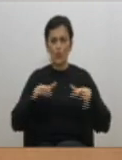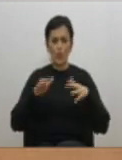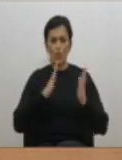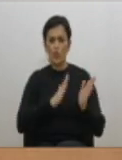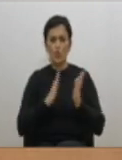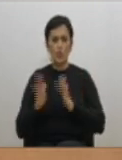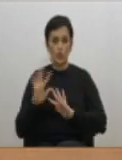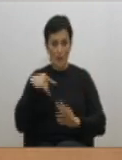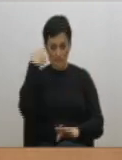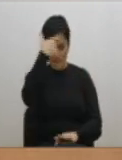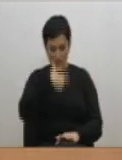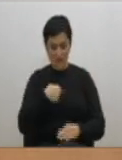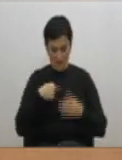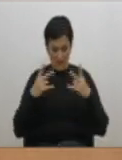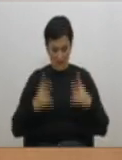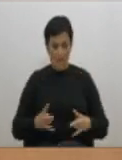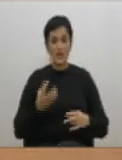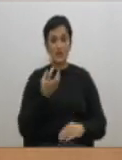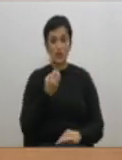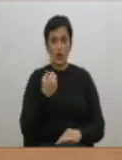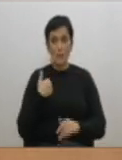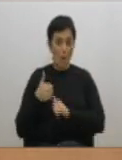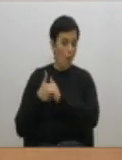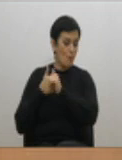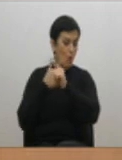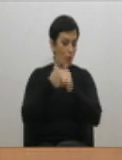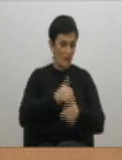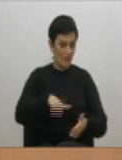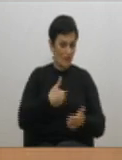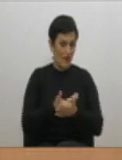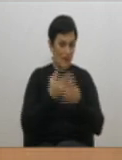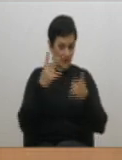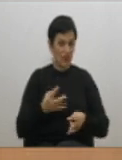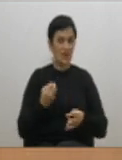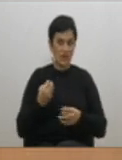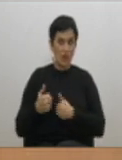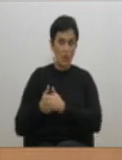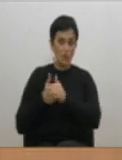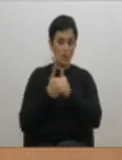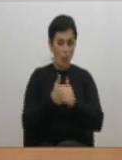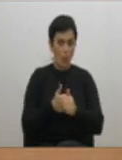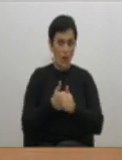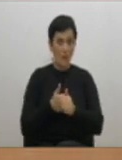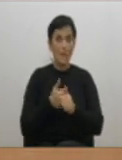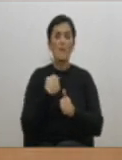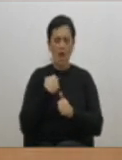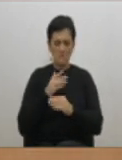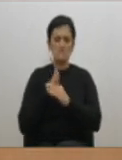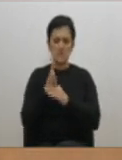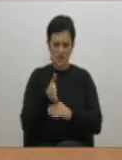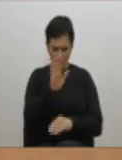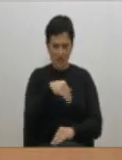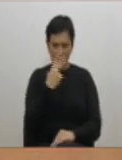უწესობამ პირადად დამაზარალა და ჯერ კიდევ მომყვება ის ზიანი, ჯერ ისევ მომყვება. მივედი, ვნახე.